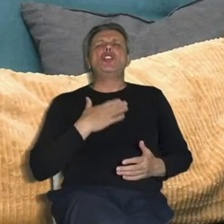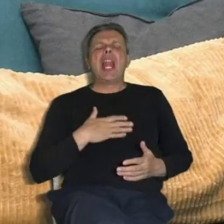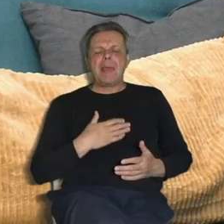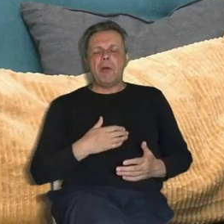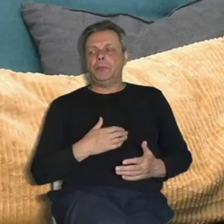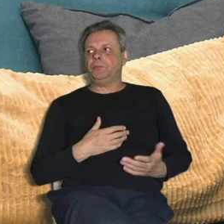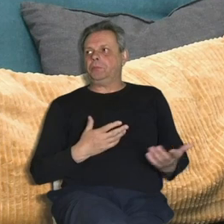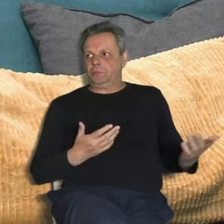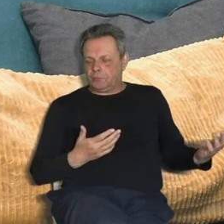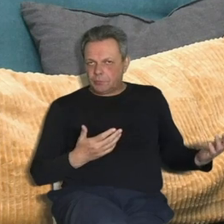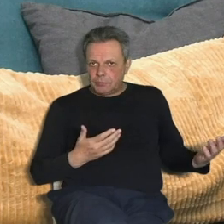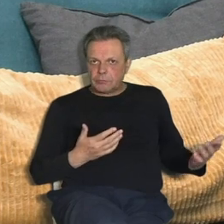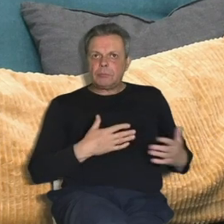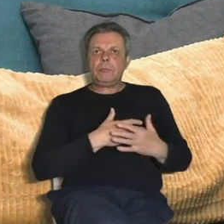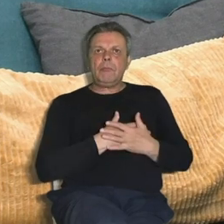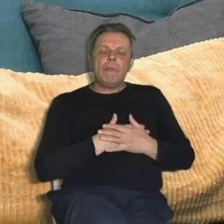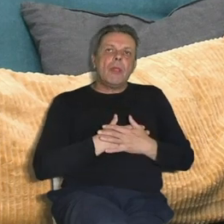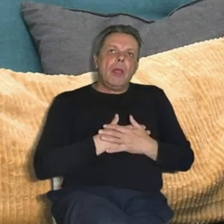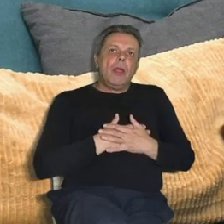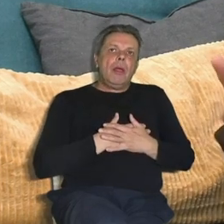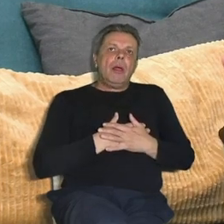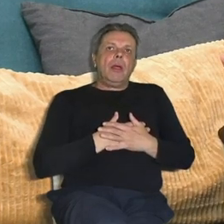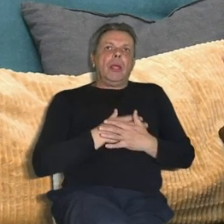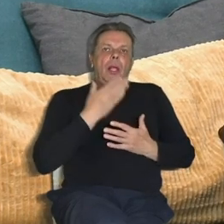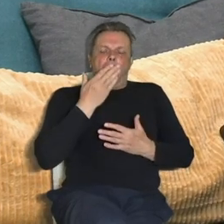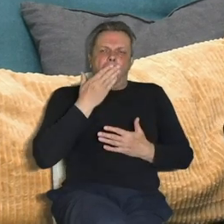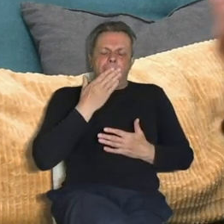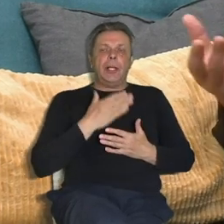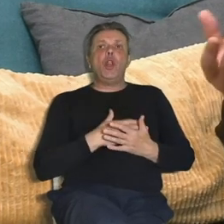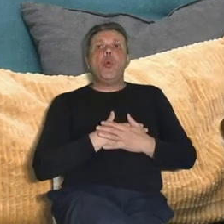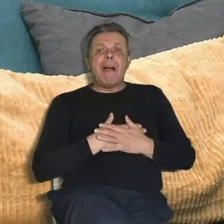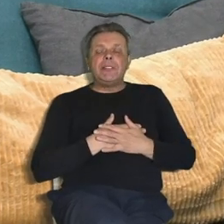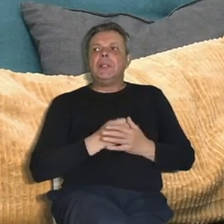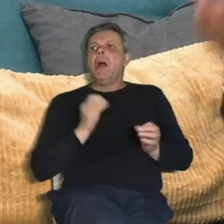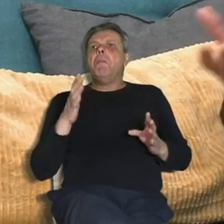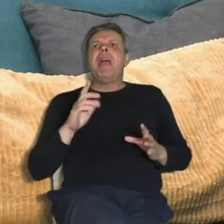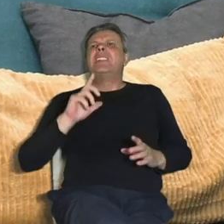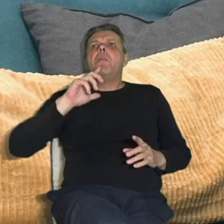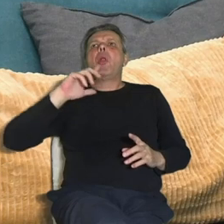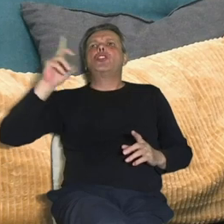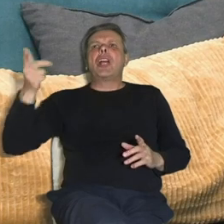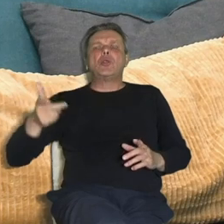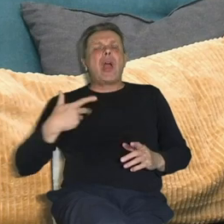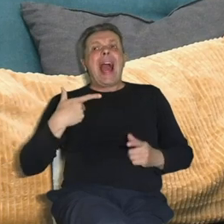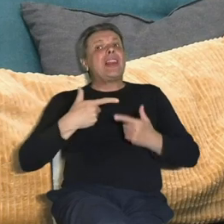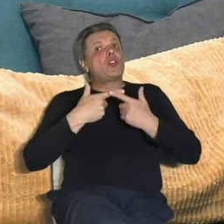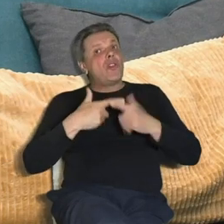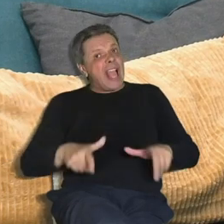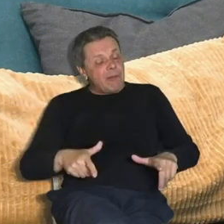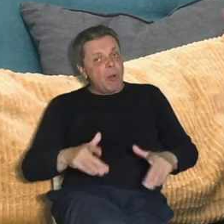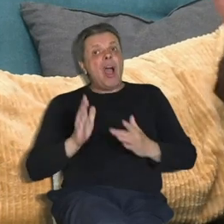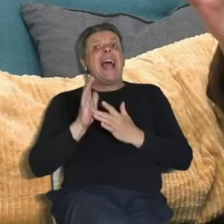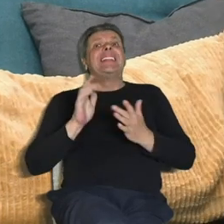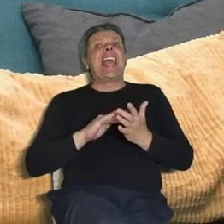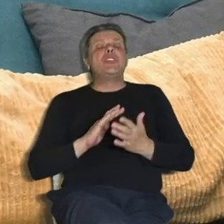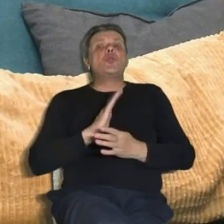svome životu bez koje nema ništa, a ne dopuštamo da autor ljubavi, a to je Bog, gospodin Isus, da uđe u naš život. I onda